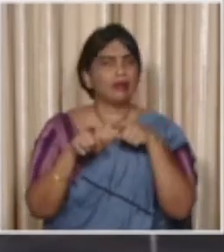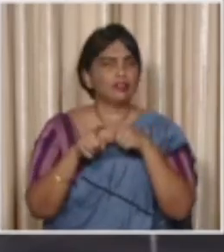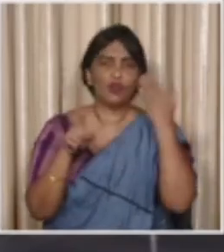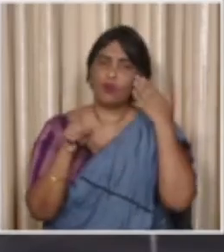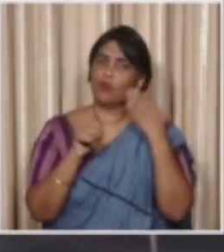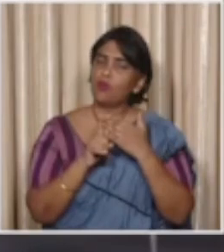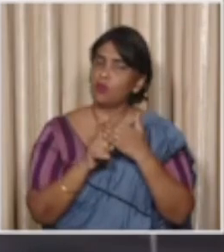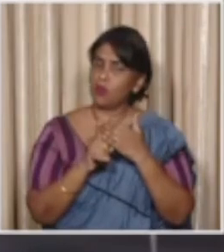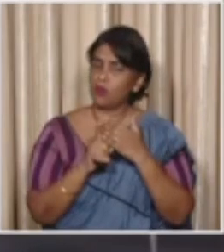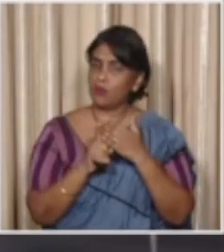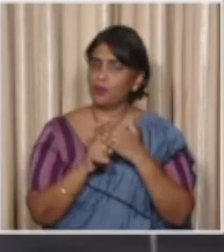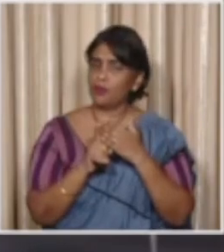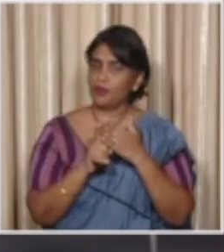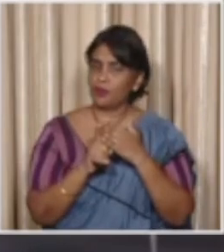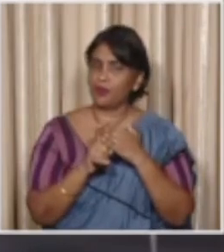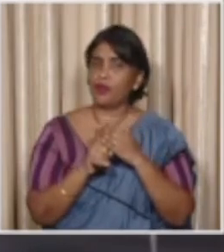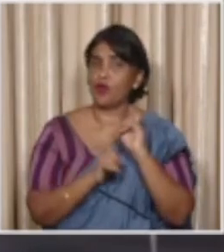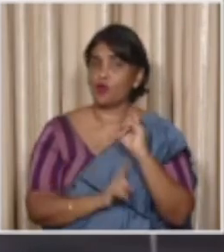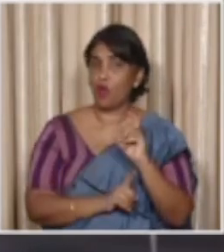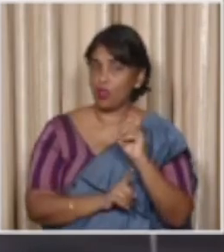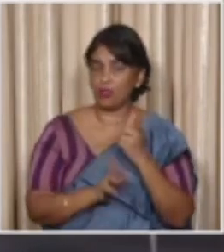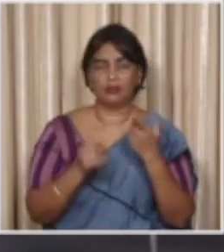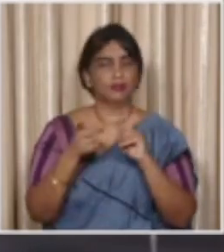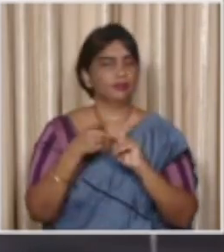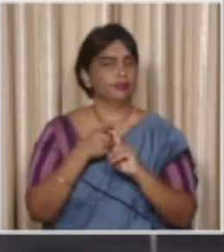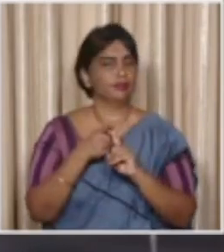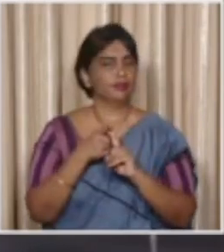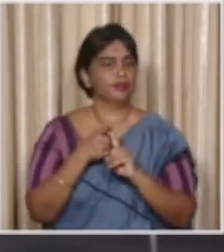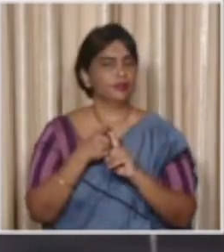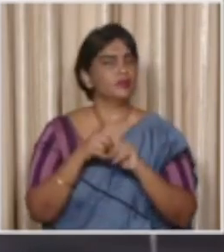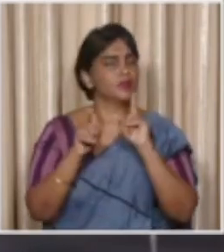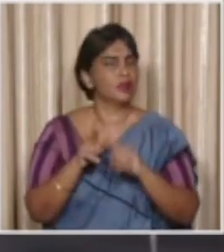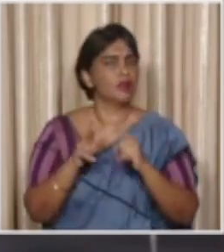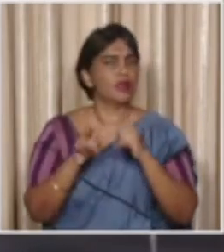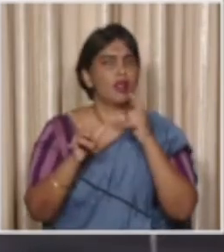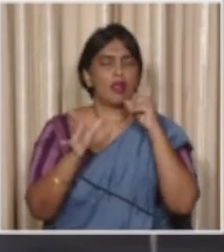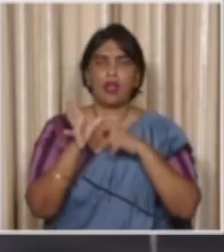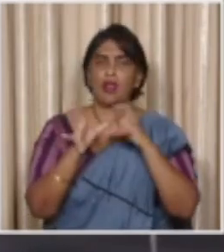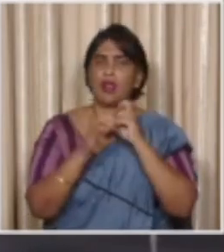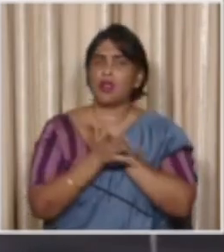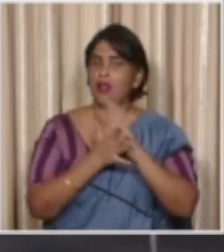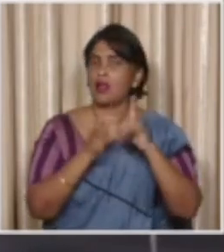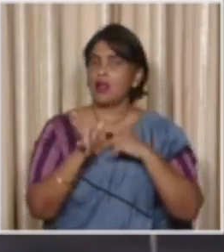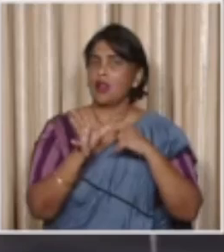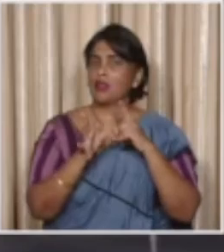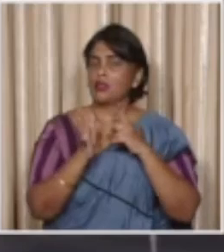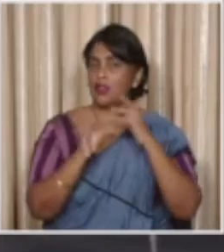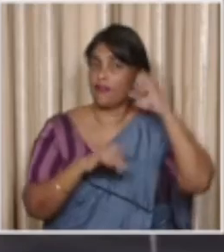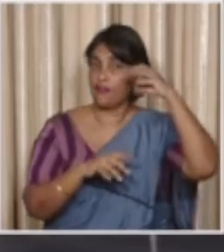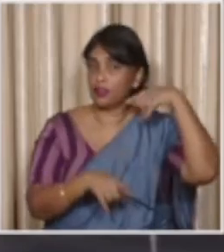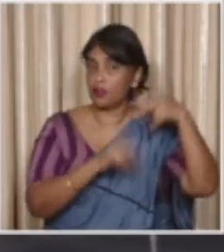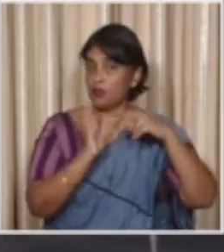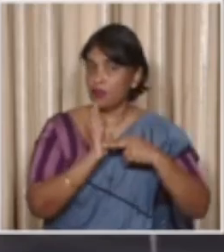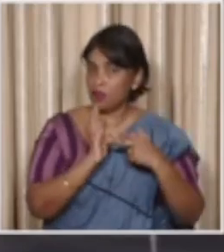පිළිබඳ ඒ කොන්ත්‍රාත්තුව ඇතුළුව, ඒ වගේම අදානි මහත්මයාට අදාළ විදුලි බල